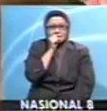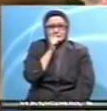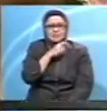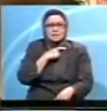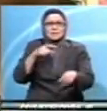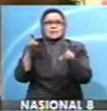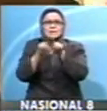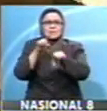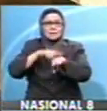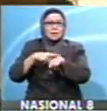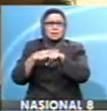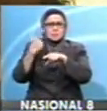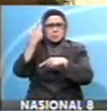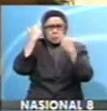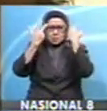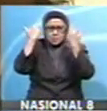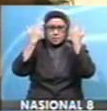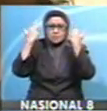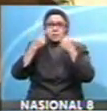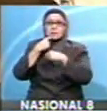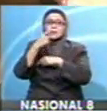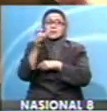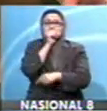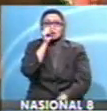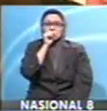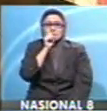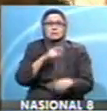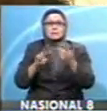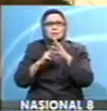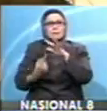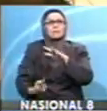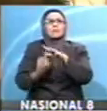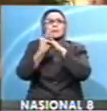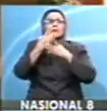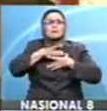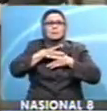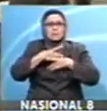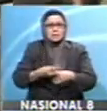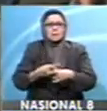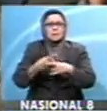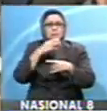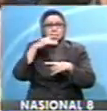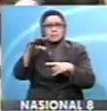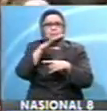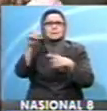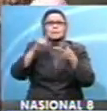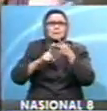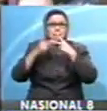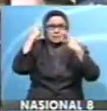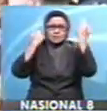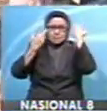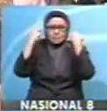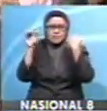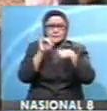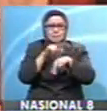sambil gunting rambut dia suruh kita menyanyi situlah timbul minat menyanyi sambil Gun rambut baju te payung dan barangan cendera hati